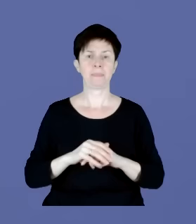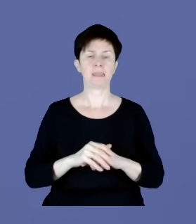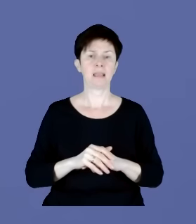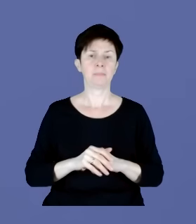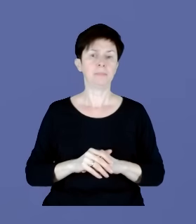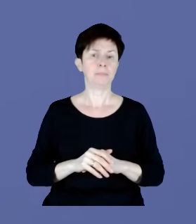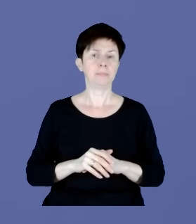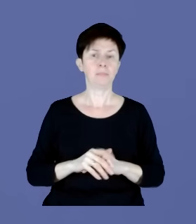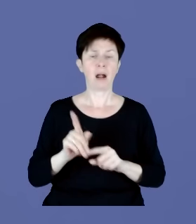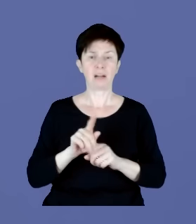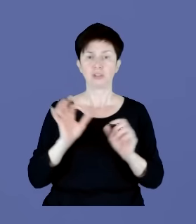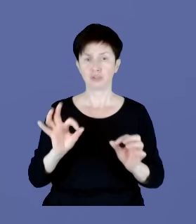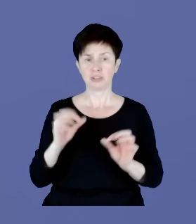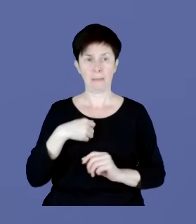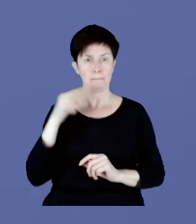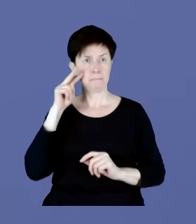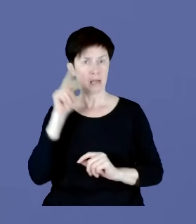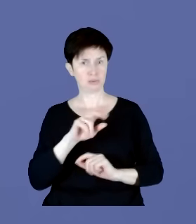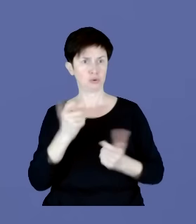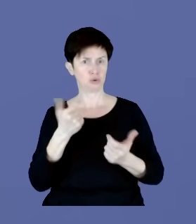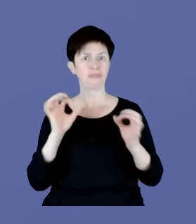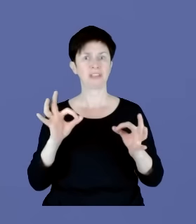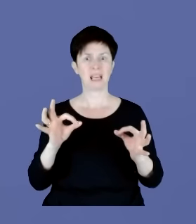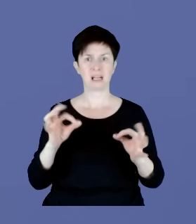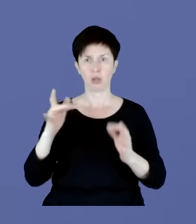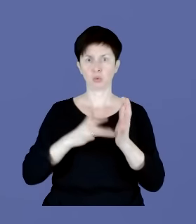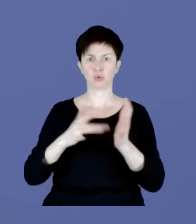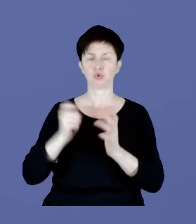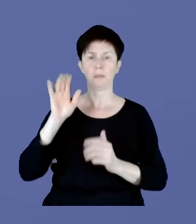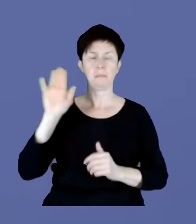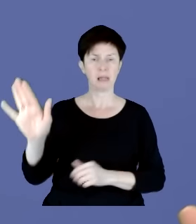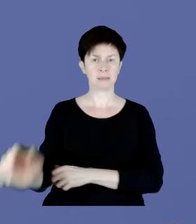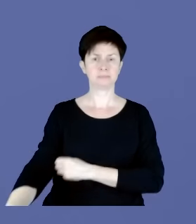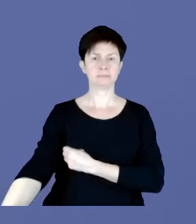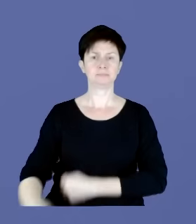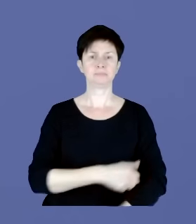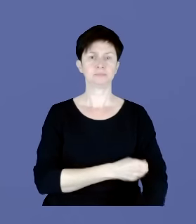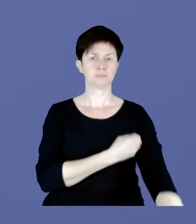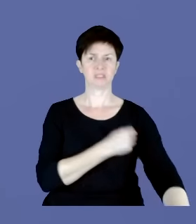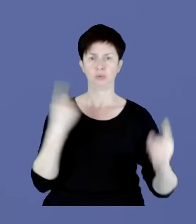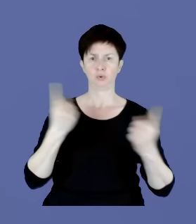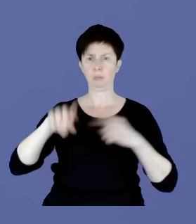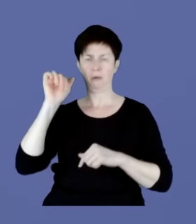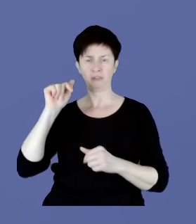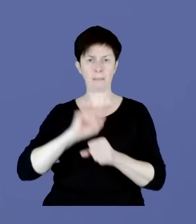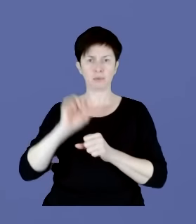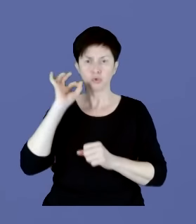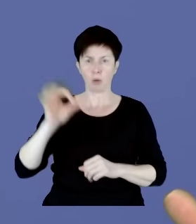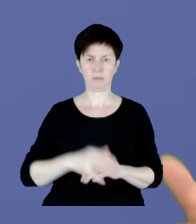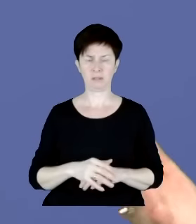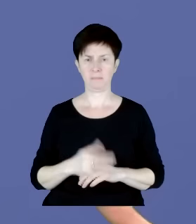Ale dzisiaj patrząc na to, przy tej koniunkturze, którą ma Tusk, a ta koniunktura w zasadzie powinna być dobra. No za chwileczkę widzimy w całej Warszawie